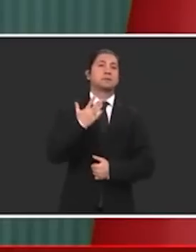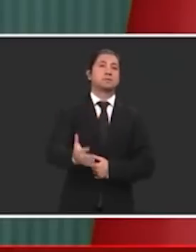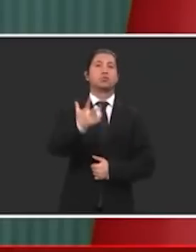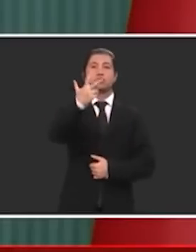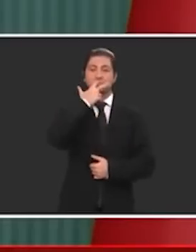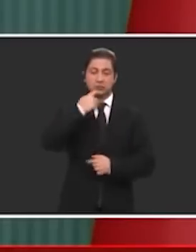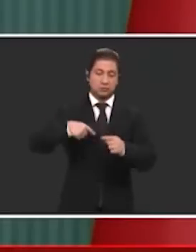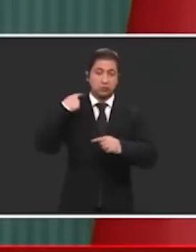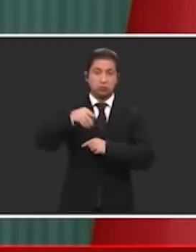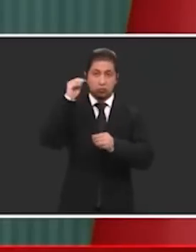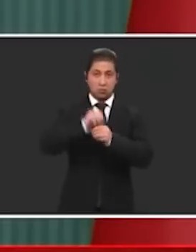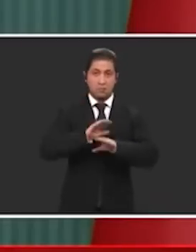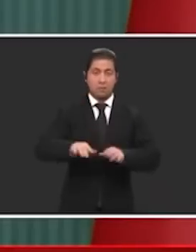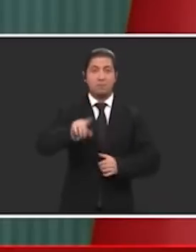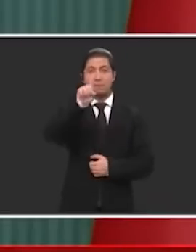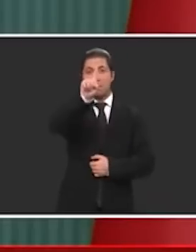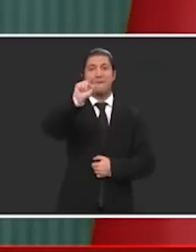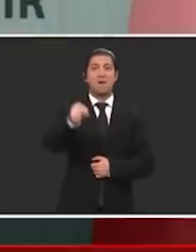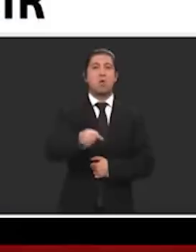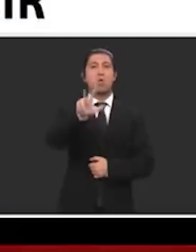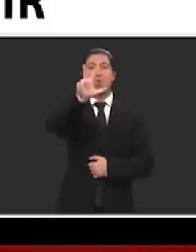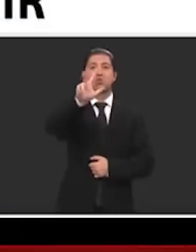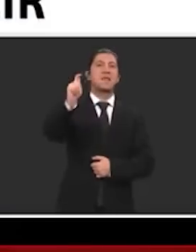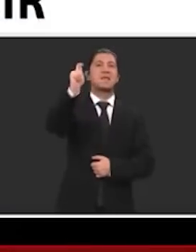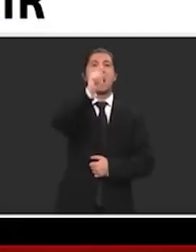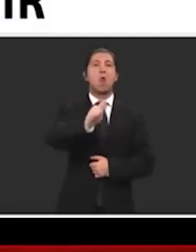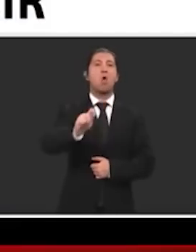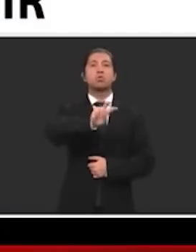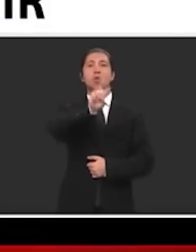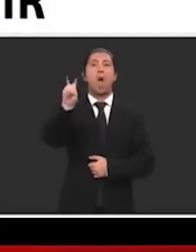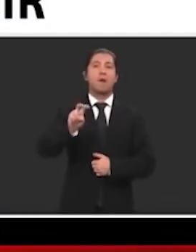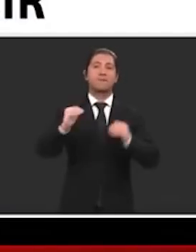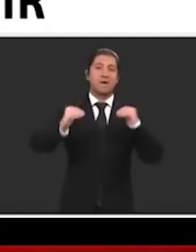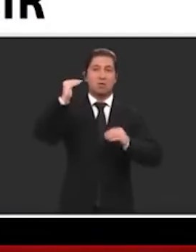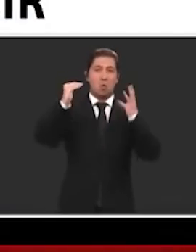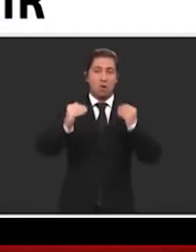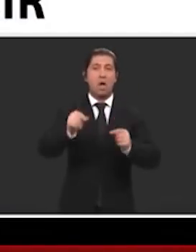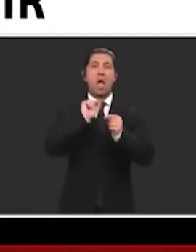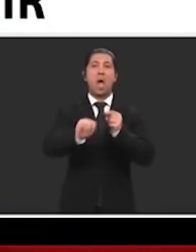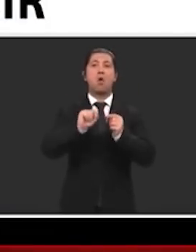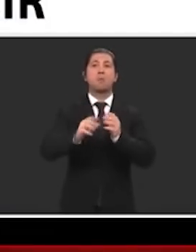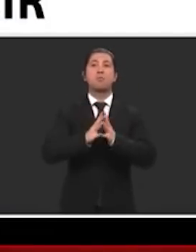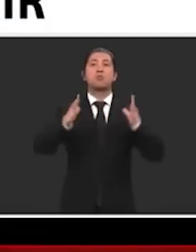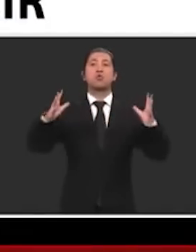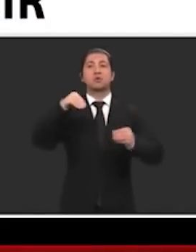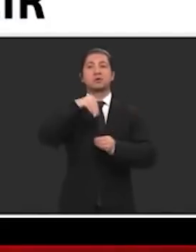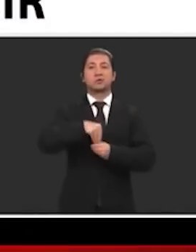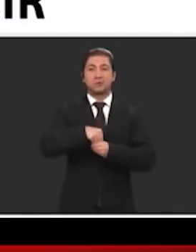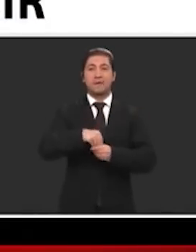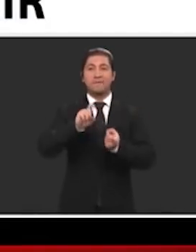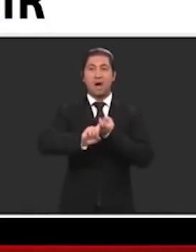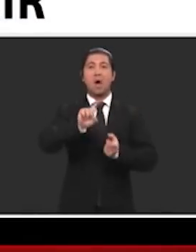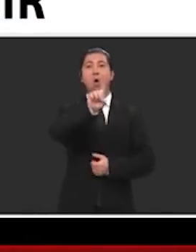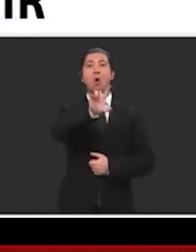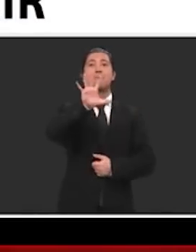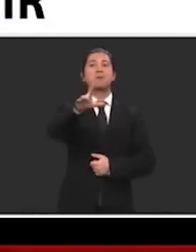yılın sonunda 1,3 trilyon doları aşan bir ekonomik büyüklüğü ve 15